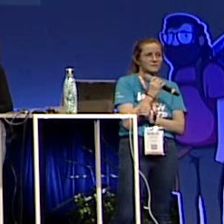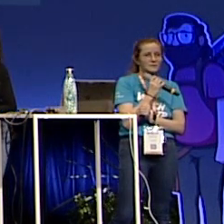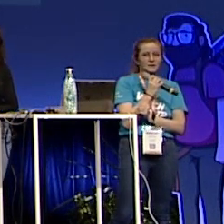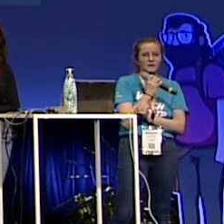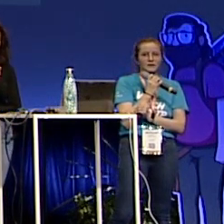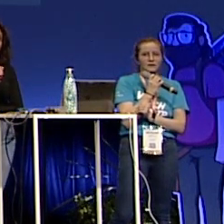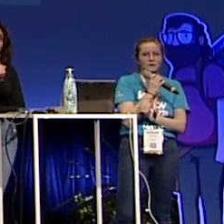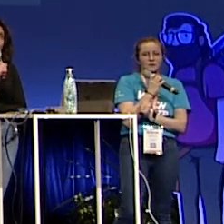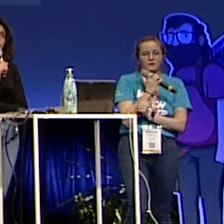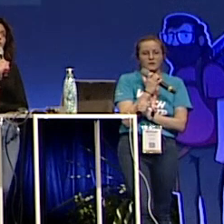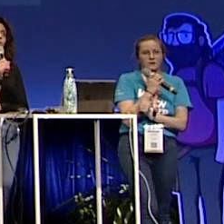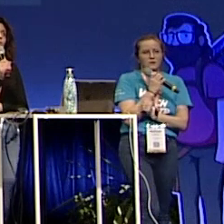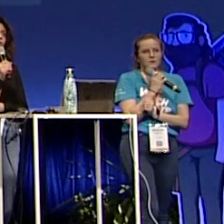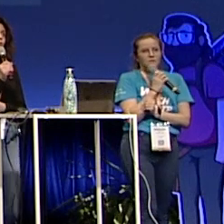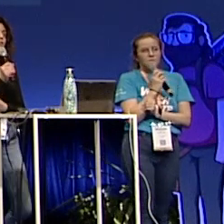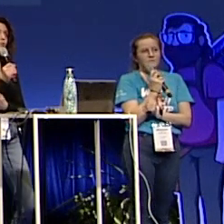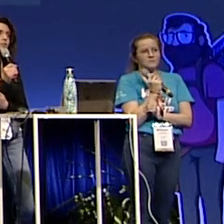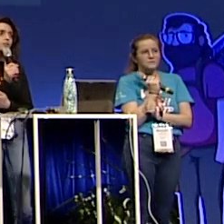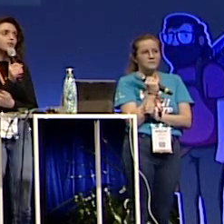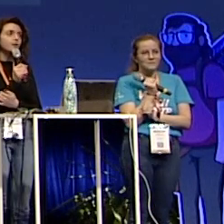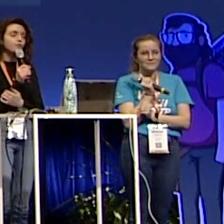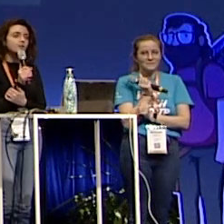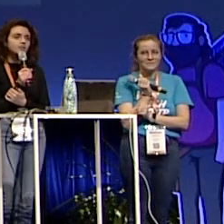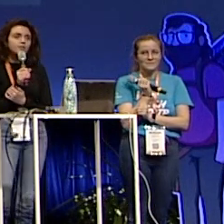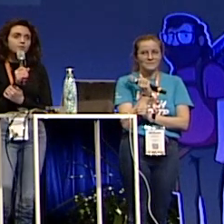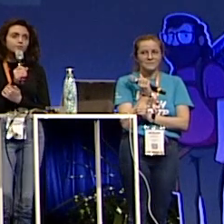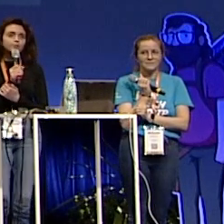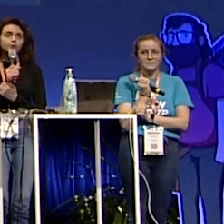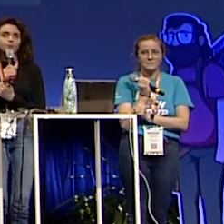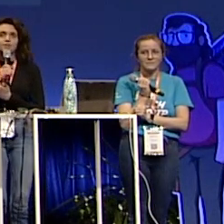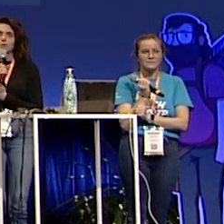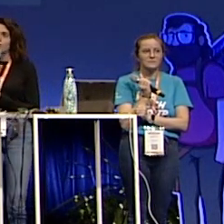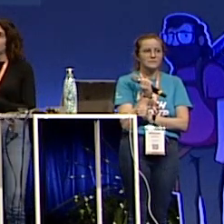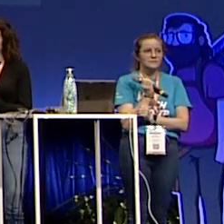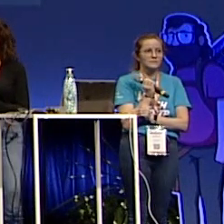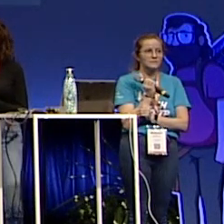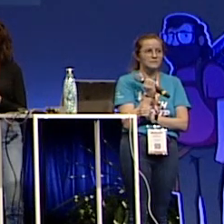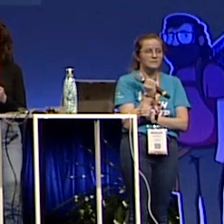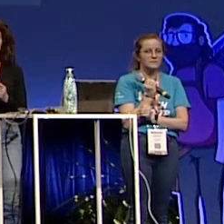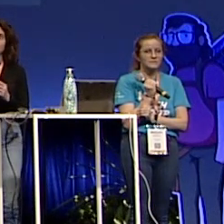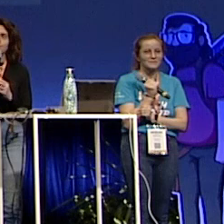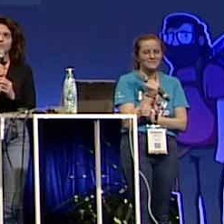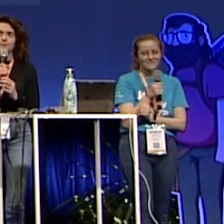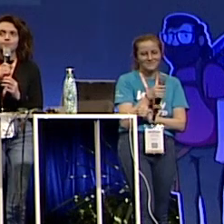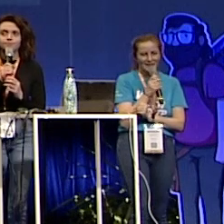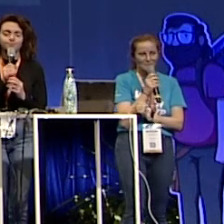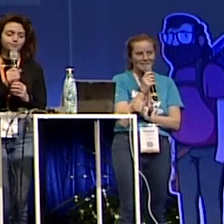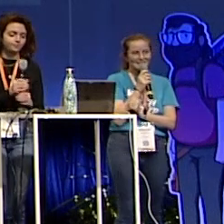On a plus de temps pour les questions, mais on est toute la journée à VTT. Donc, merci encore et bon VTT à tous.